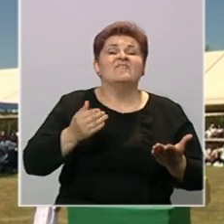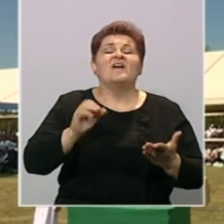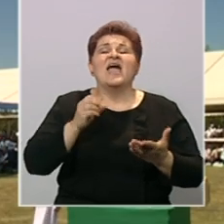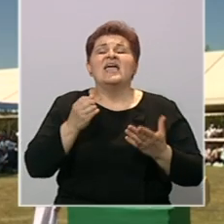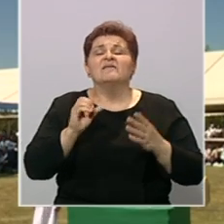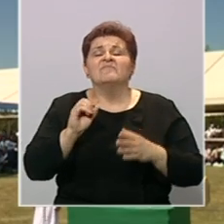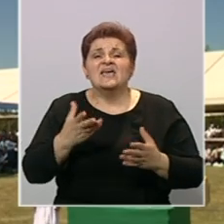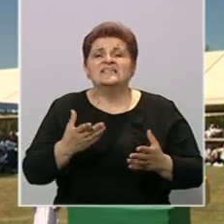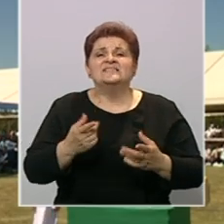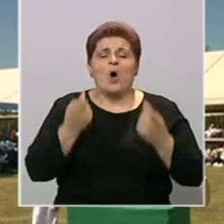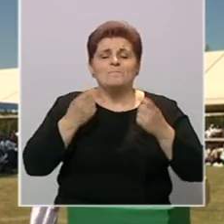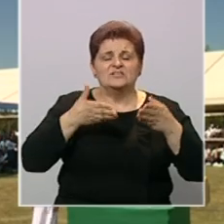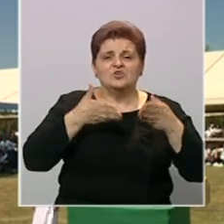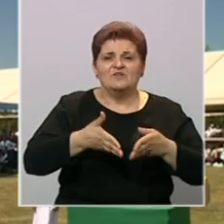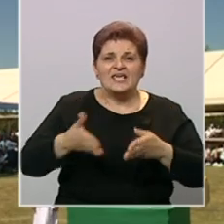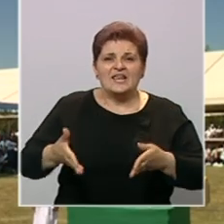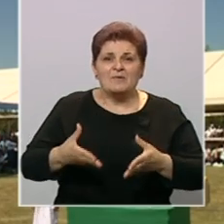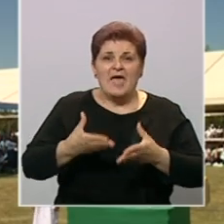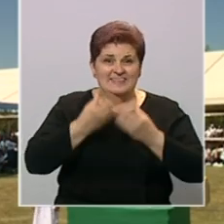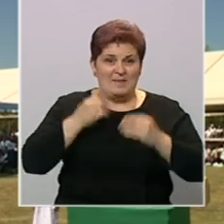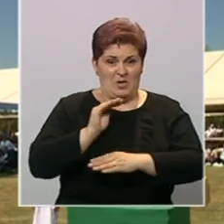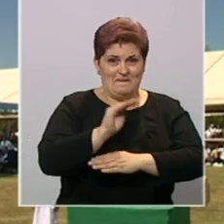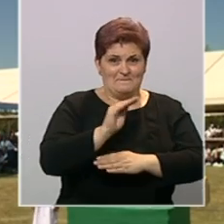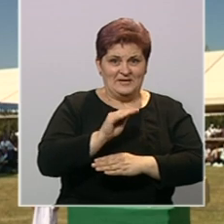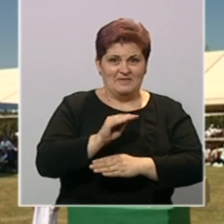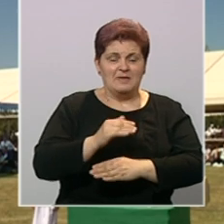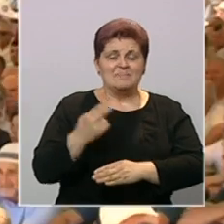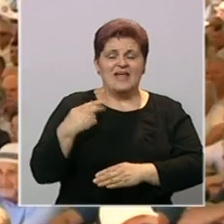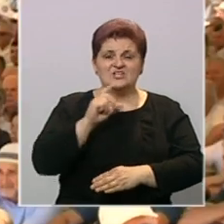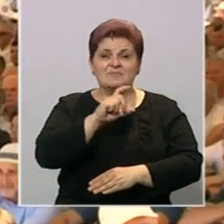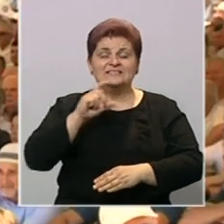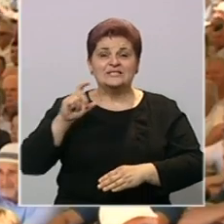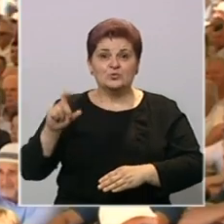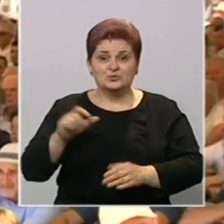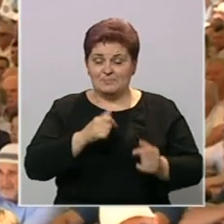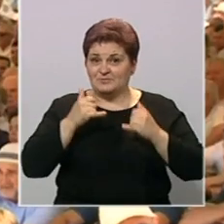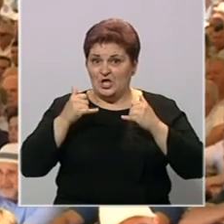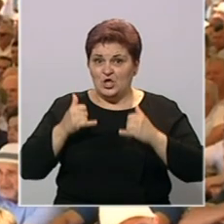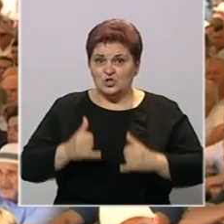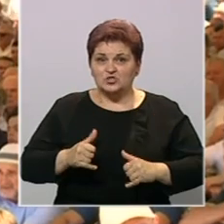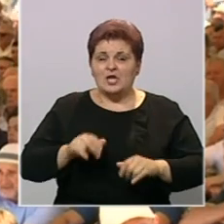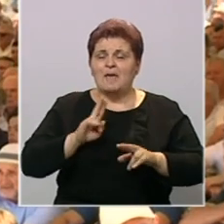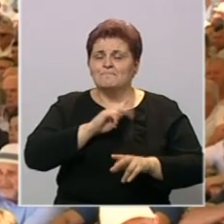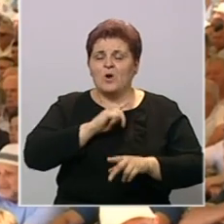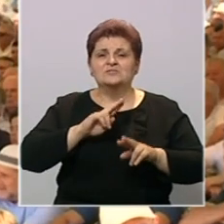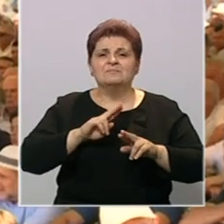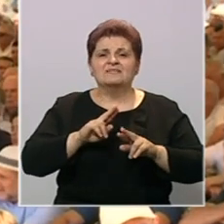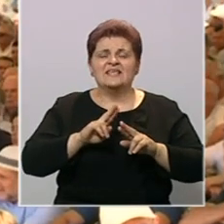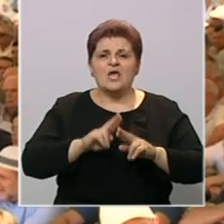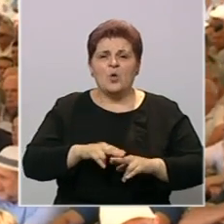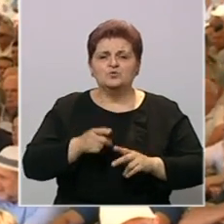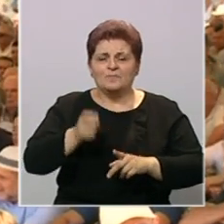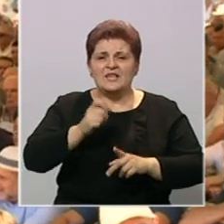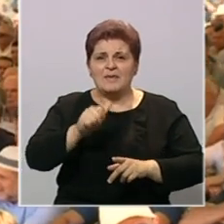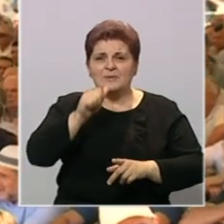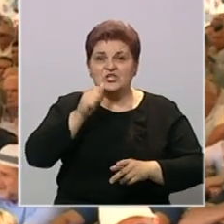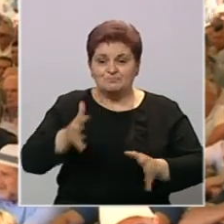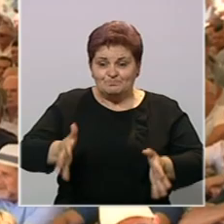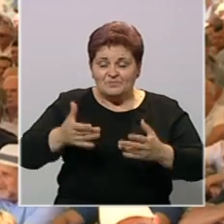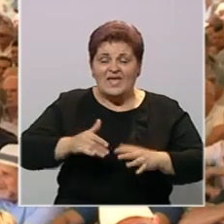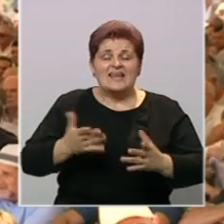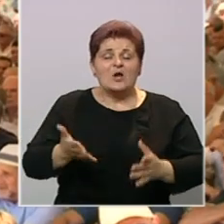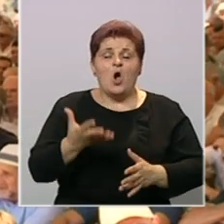o masovnim grobnicama da anonimno prijave nadležnim institucijama. Do sada su posmrtni ostaci ubijenih Prijedorčana ekshumirani